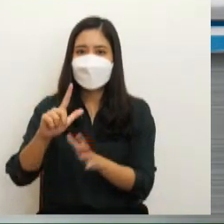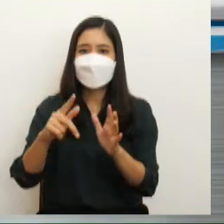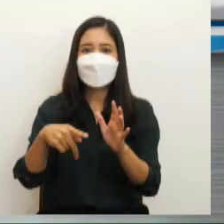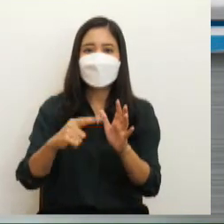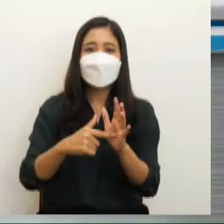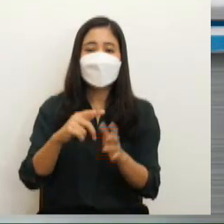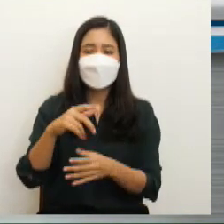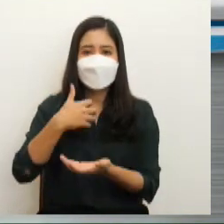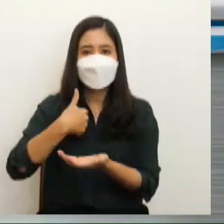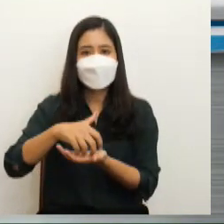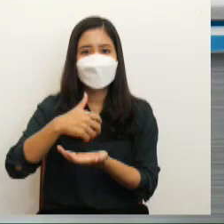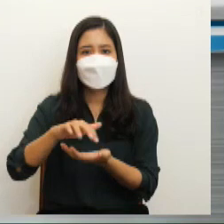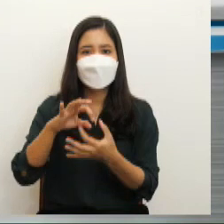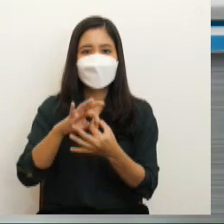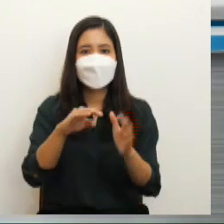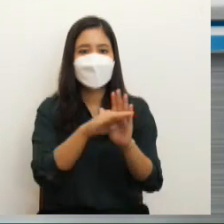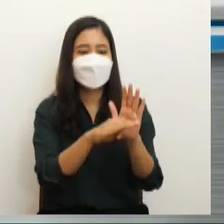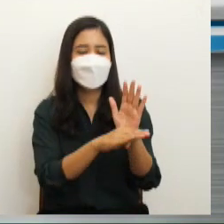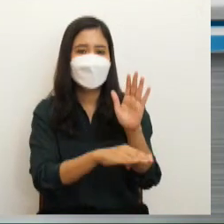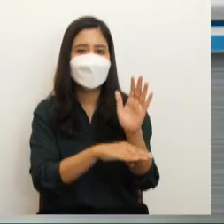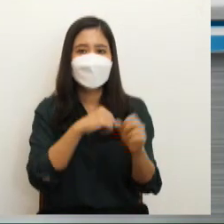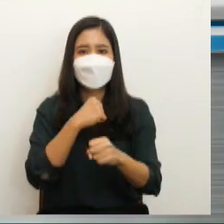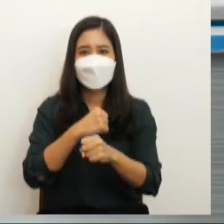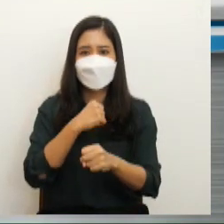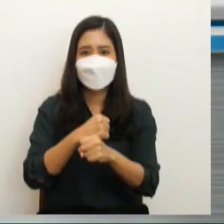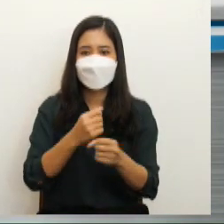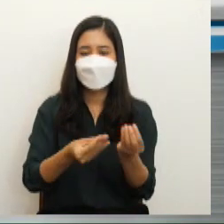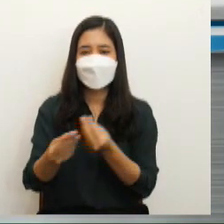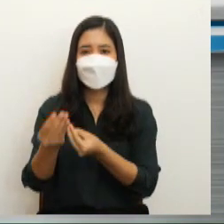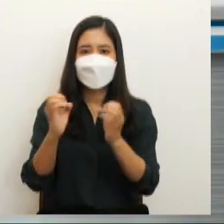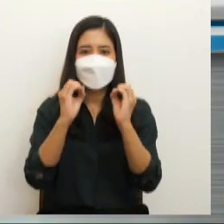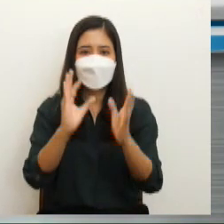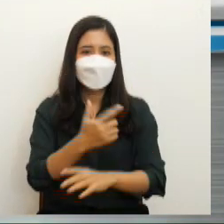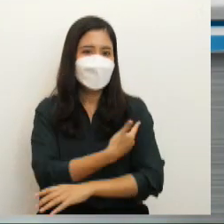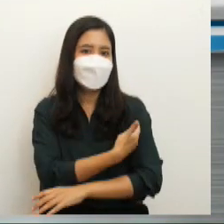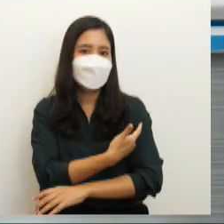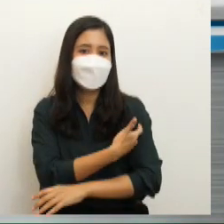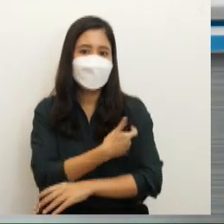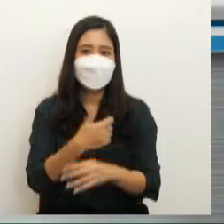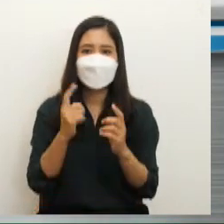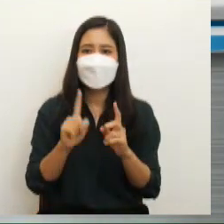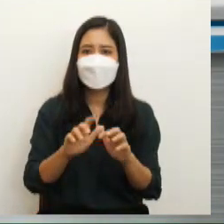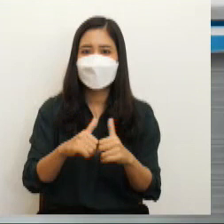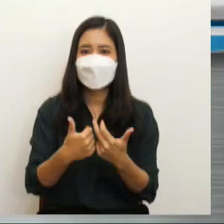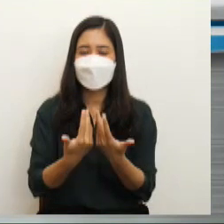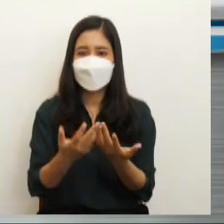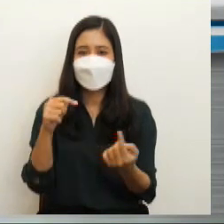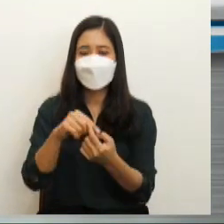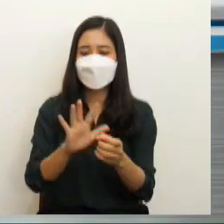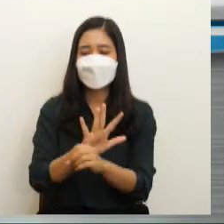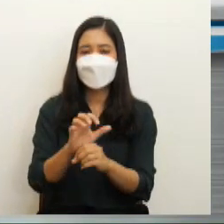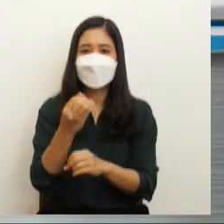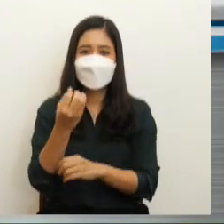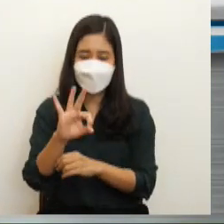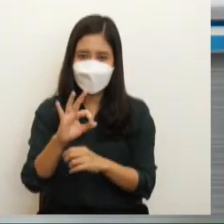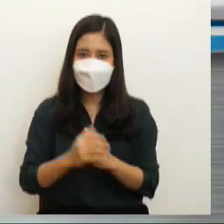ให้เราฟังถึงขั้นตอนการดำเนินการเพื่อจะทำให้คุณครูได้ฉีดวัคซีนในวันนี้เป็นยังไงบ้างคะสถานการณ์ค่ะ ครับผ